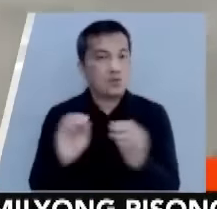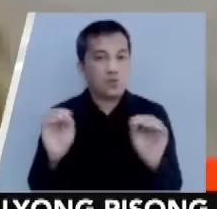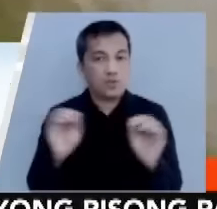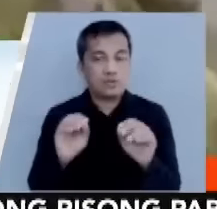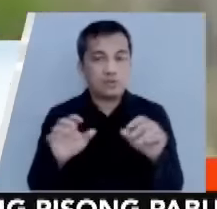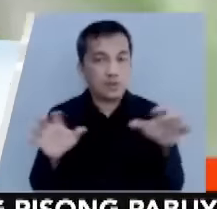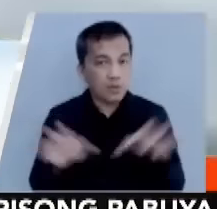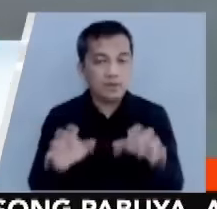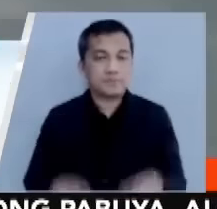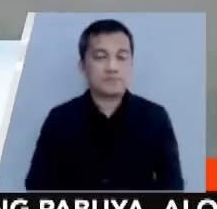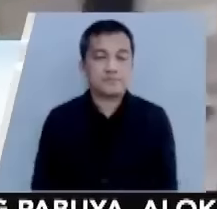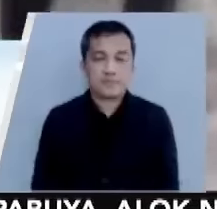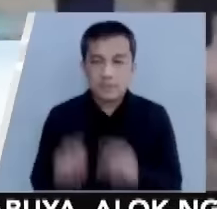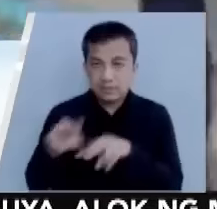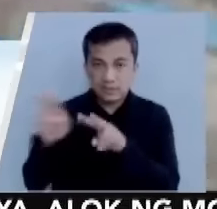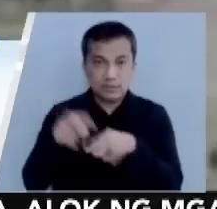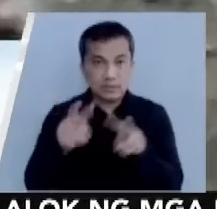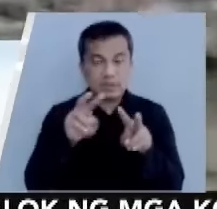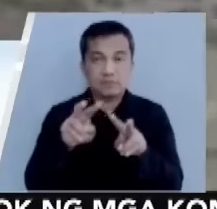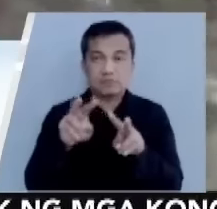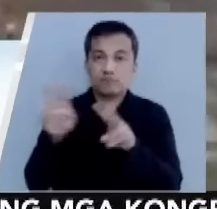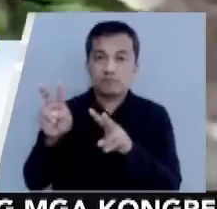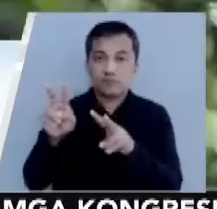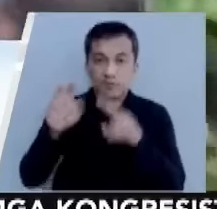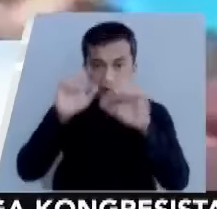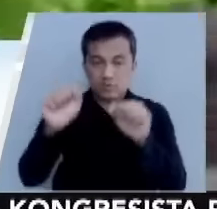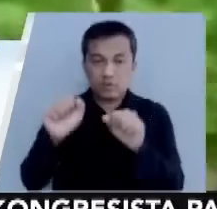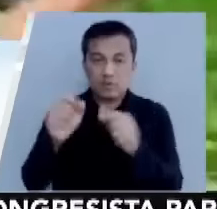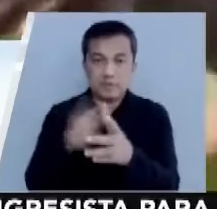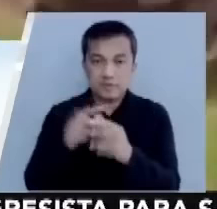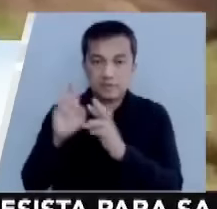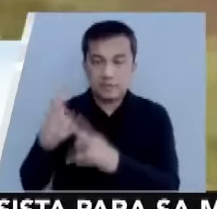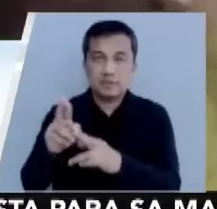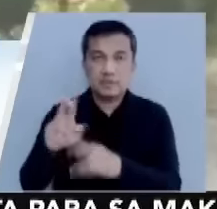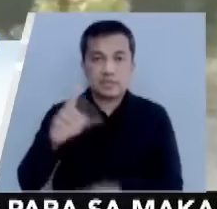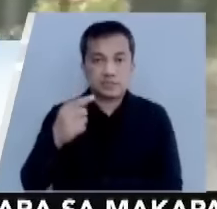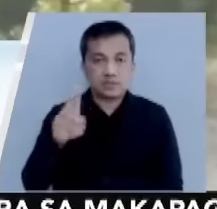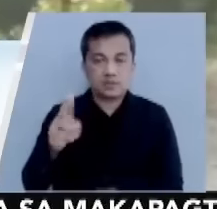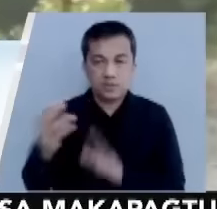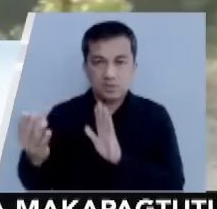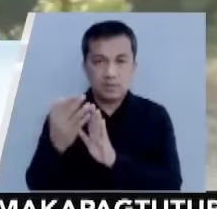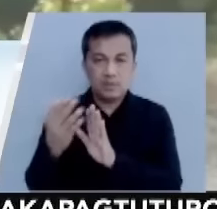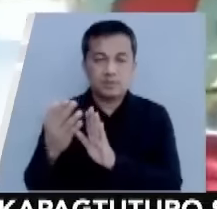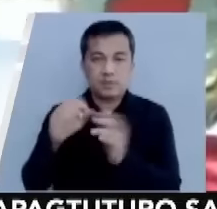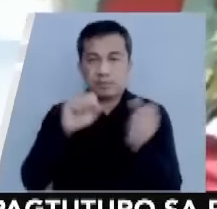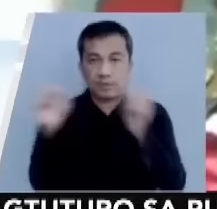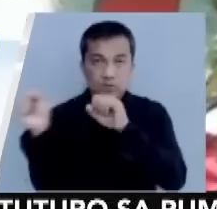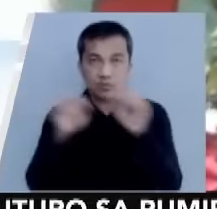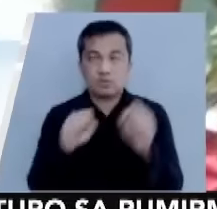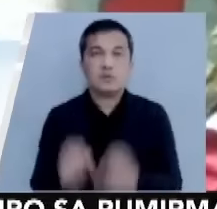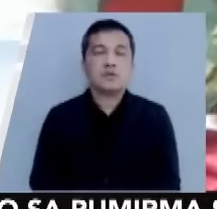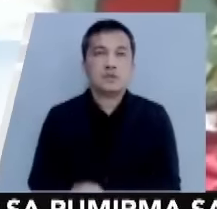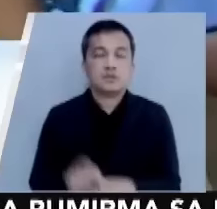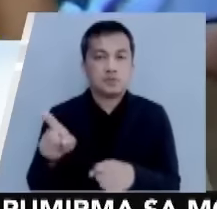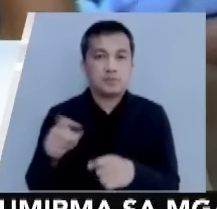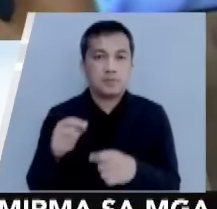Kinilala ng Pangulo mga first responders sa mga lokal na pamahalaan na humarap sa sunod-sunod na bagyo. Gayon din ang pagsunod ng marami sa mga